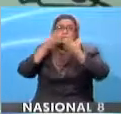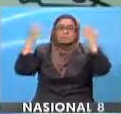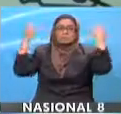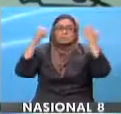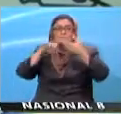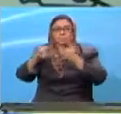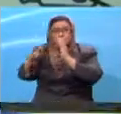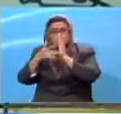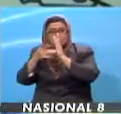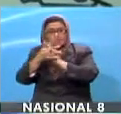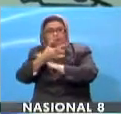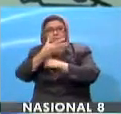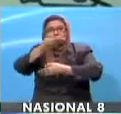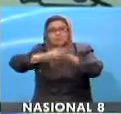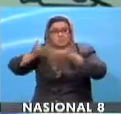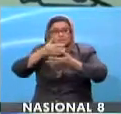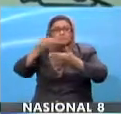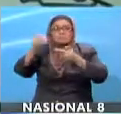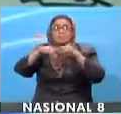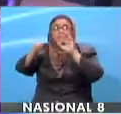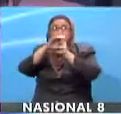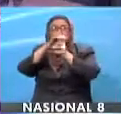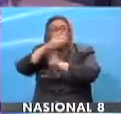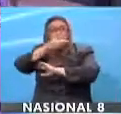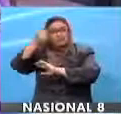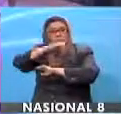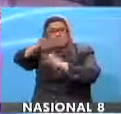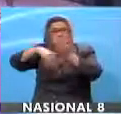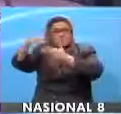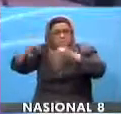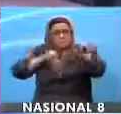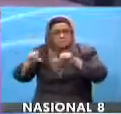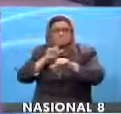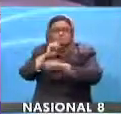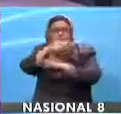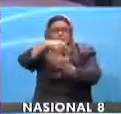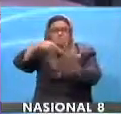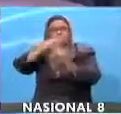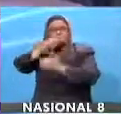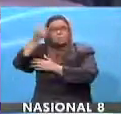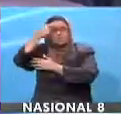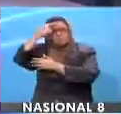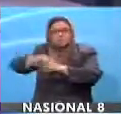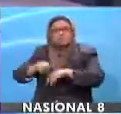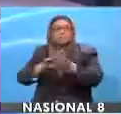dan model yang baik, kesemua aktiviti di Brand Expo ini antara yang berkesan untuk perkembangan minda kanak-kanak.